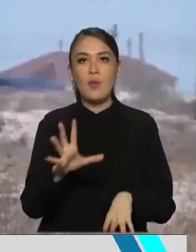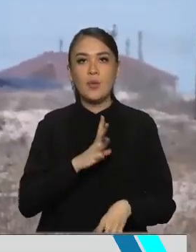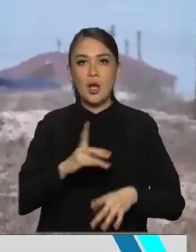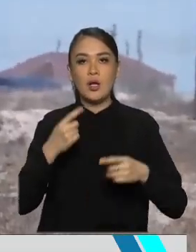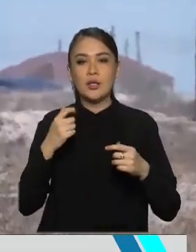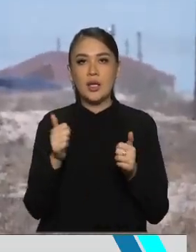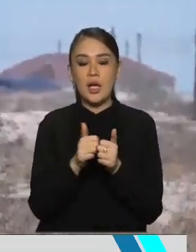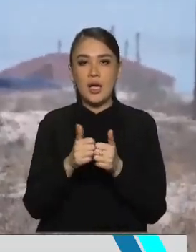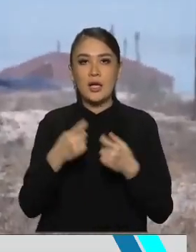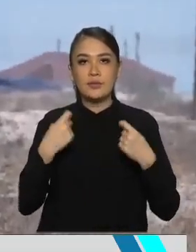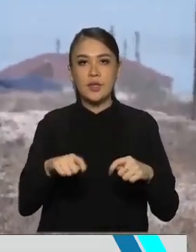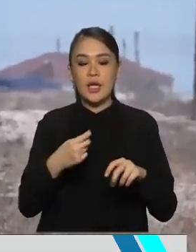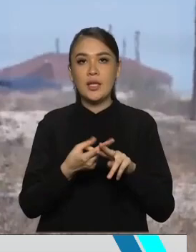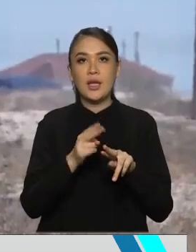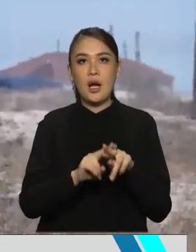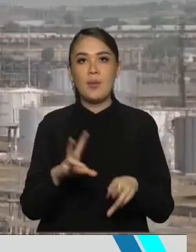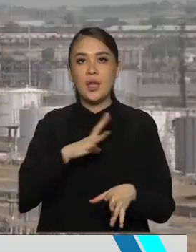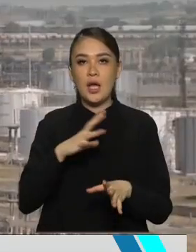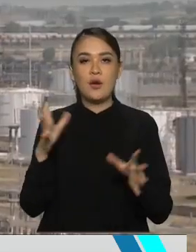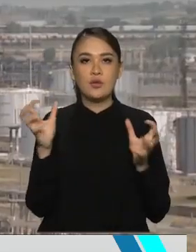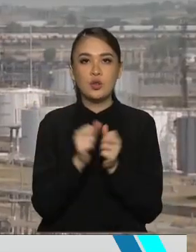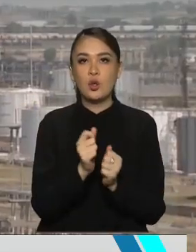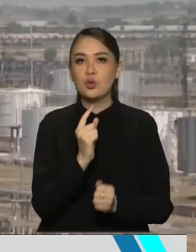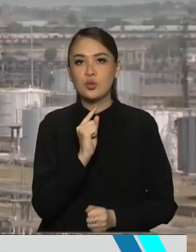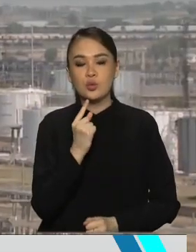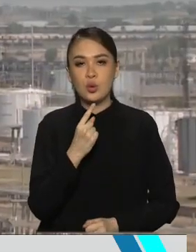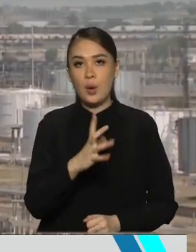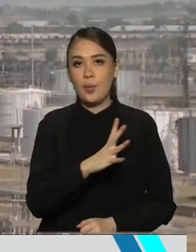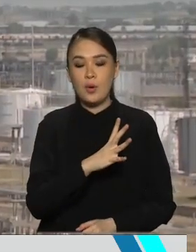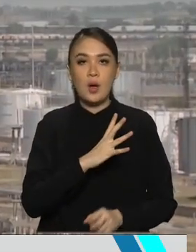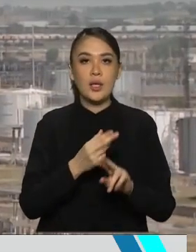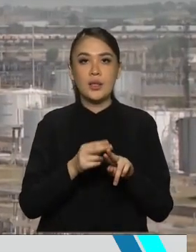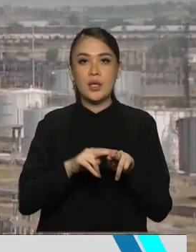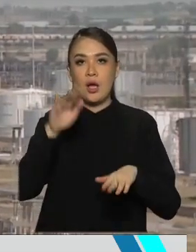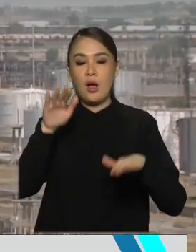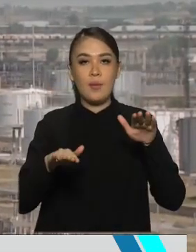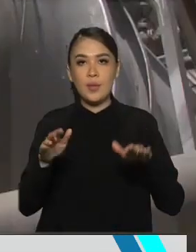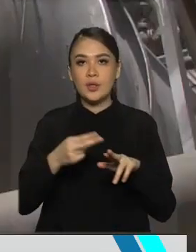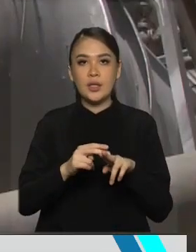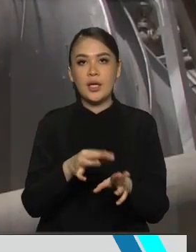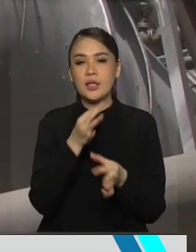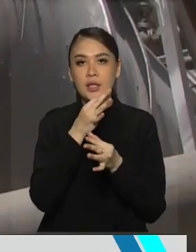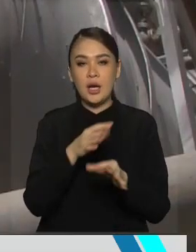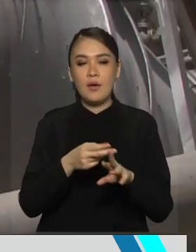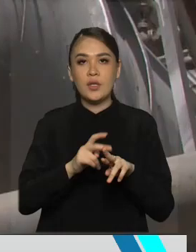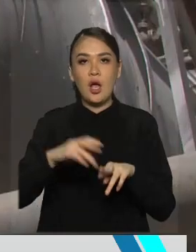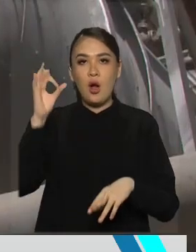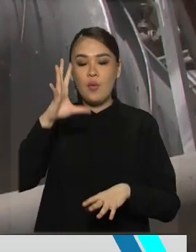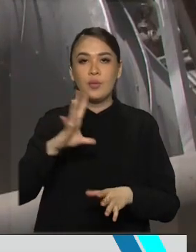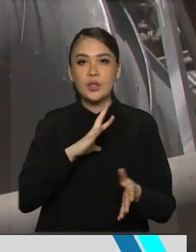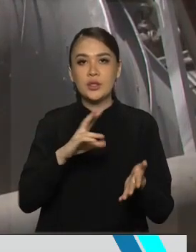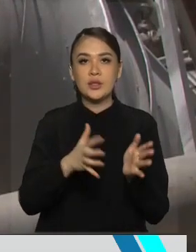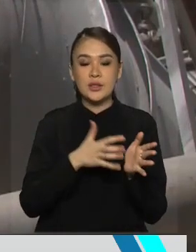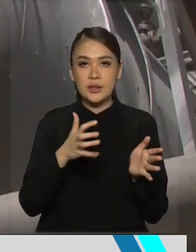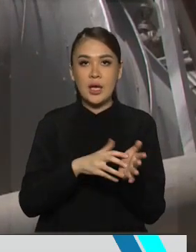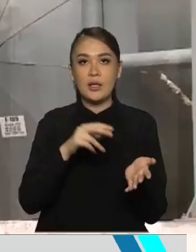соседние рынки перекупщиков не так просто поймать, говорят в ведомстве. Прогнозы неутешительны. Только в этом году дефицит дизеля может